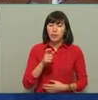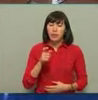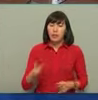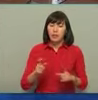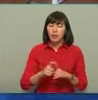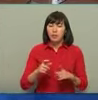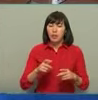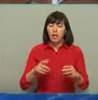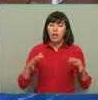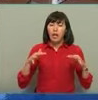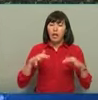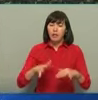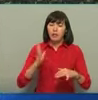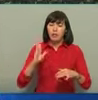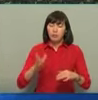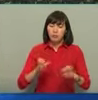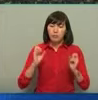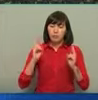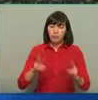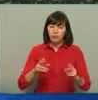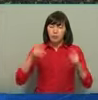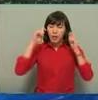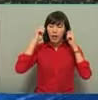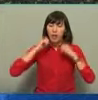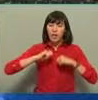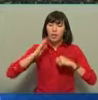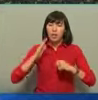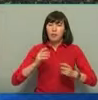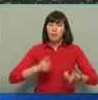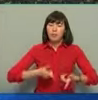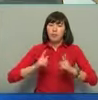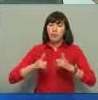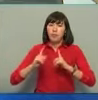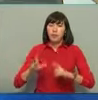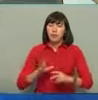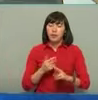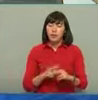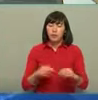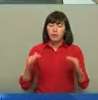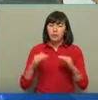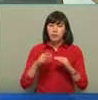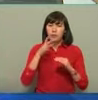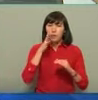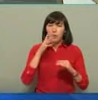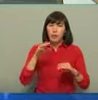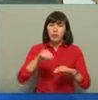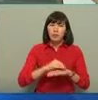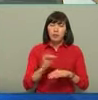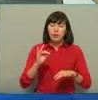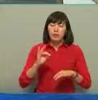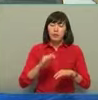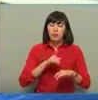Жәбірленушілердің сөздерінше қарақшылық шабуыл жасағандардың арнайы бетпердесі болған, суық қаруды асынған. Сол уақытта үйдің ішінде күйеуі мен